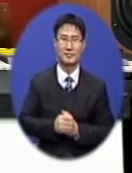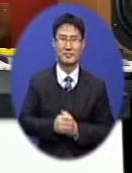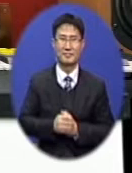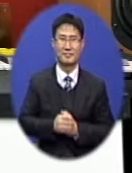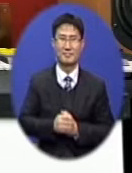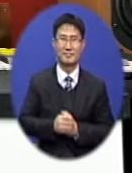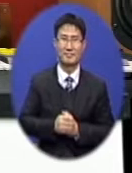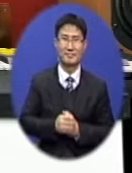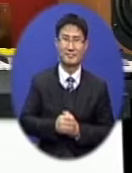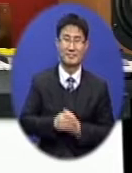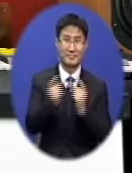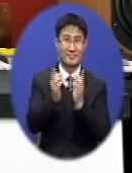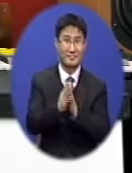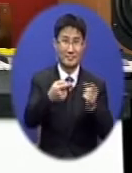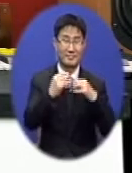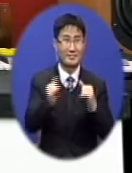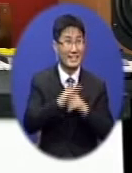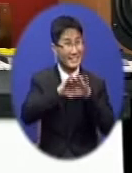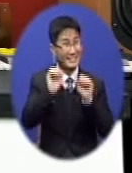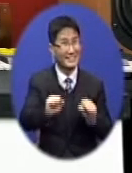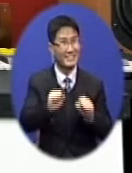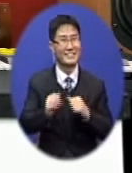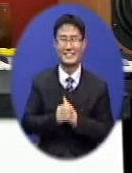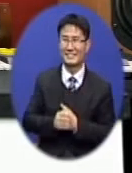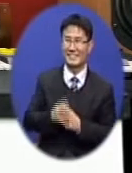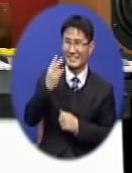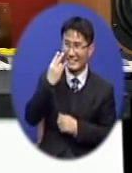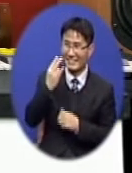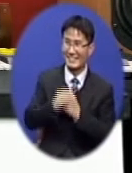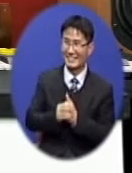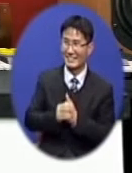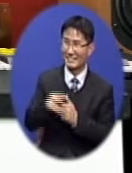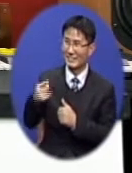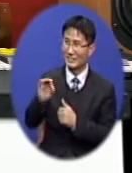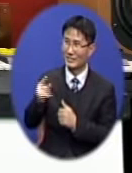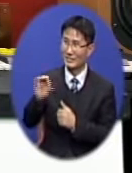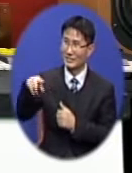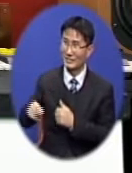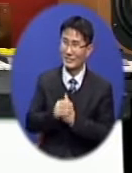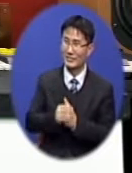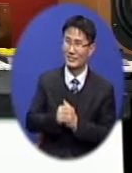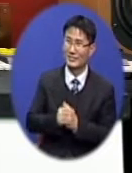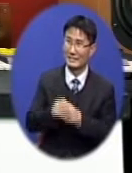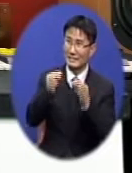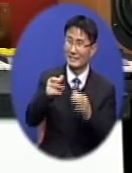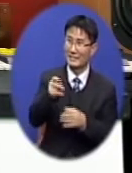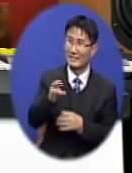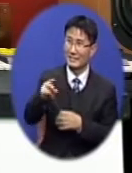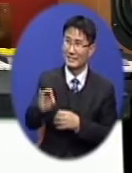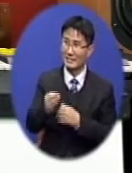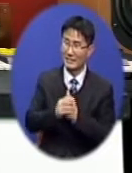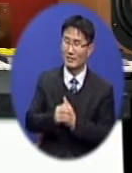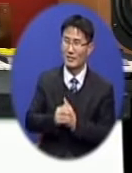네. 즉석 참여자입니다. 안녕하세요. 네, 송봉수 씨, 네. 김혜영 씨, 서 선생님